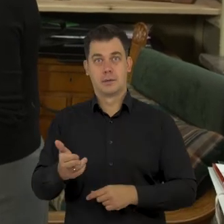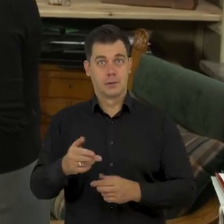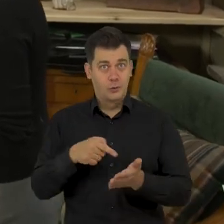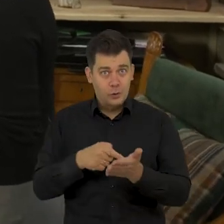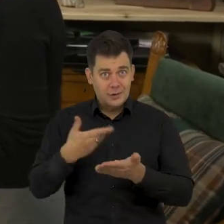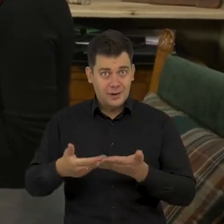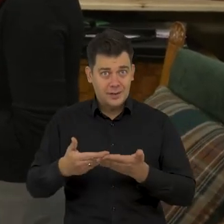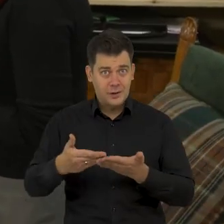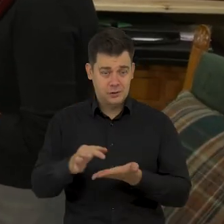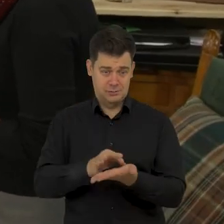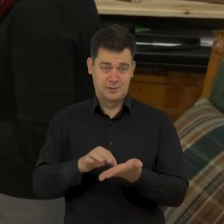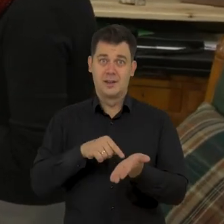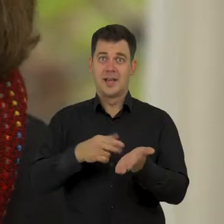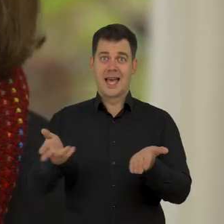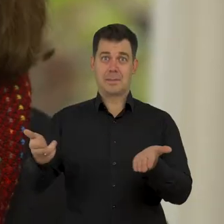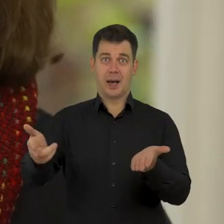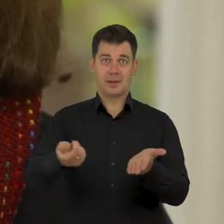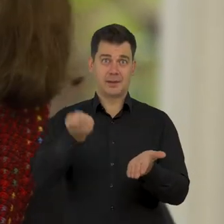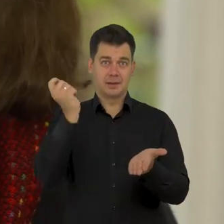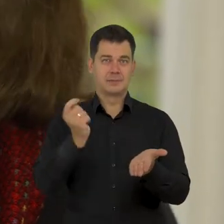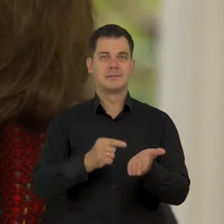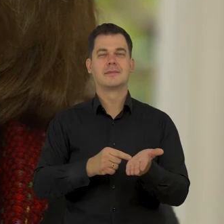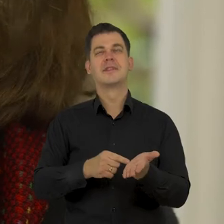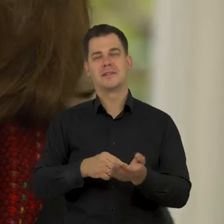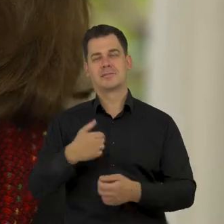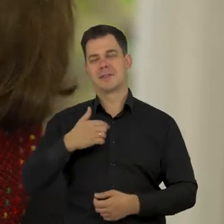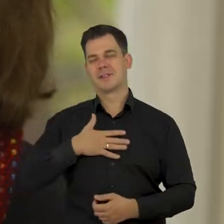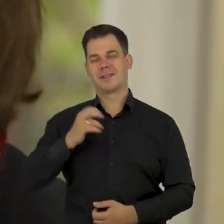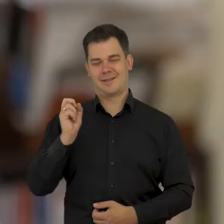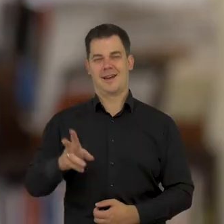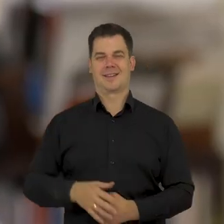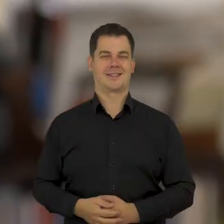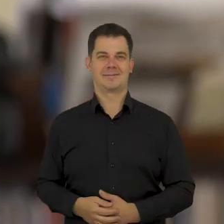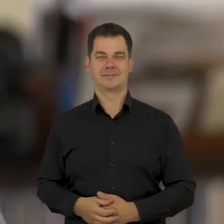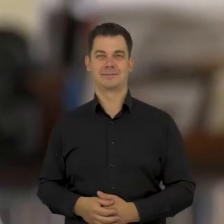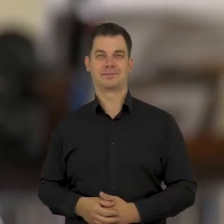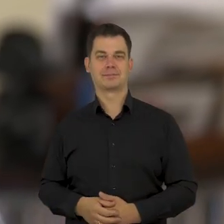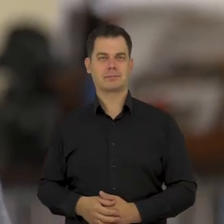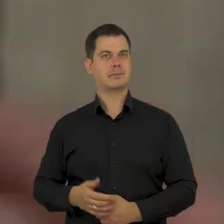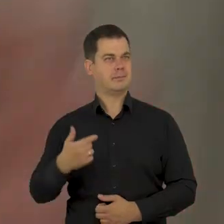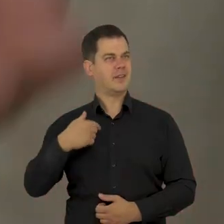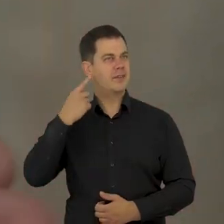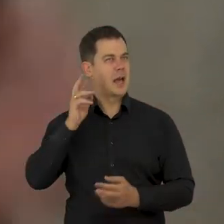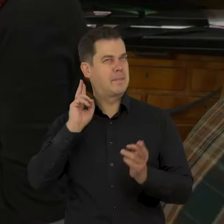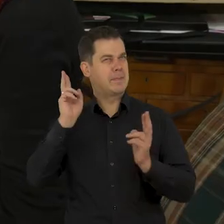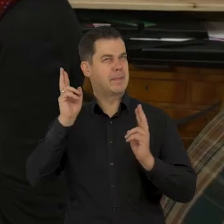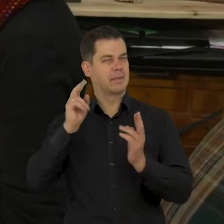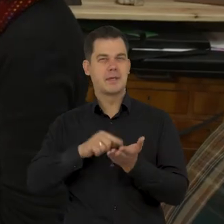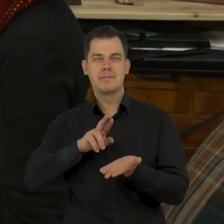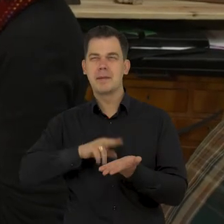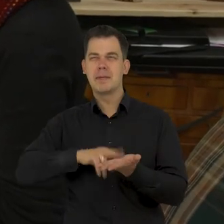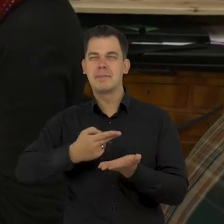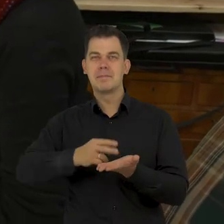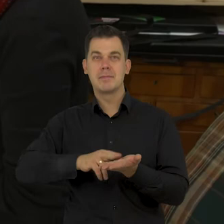była inspiracja do powstania tej monety? Myślę, że w znacznej mierze tak. Charakterystyczny